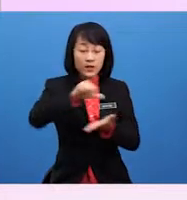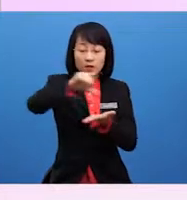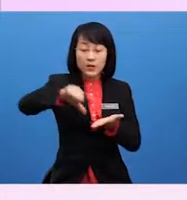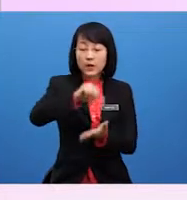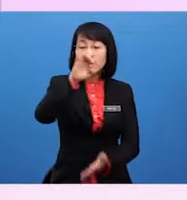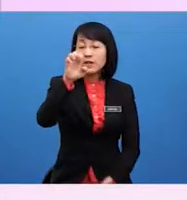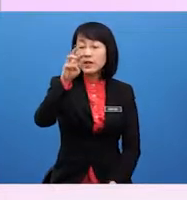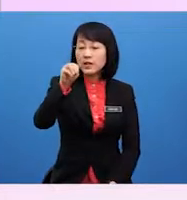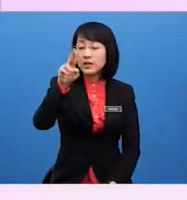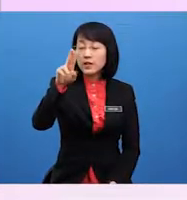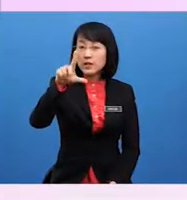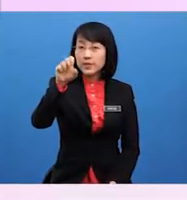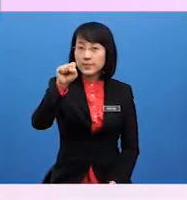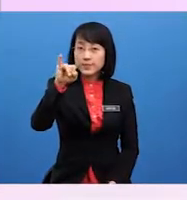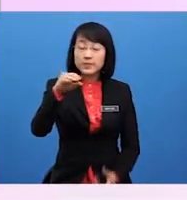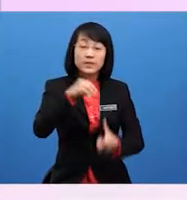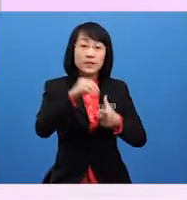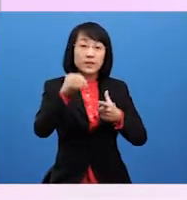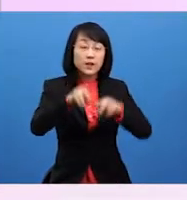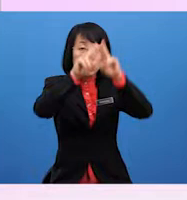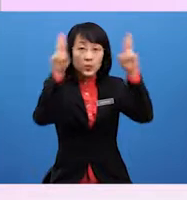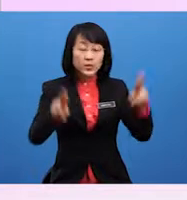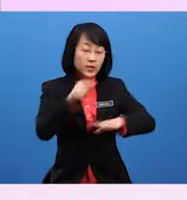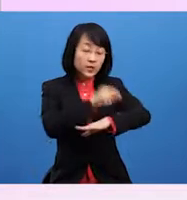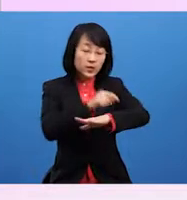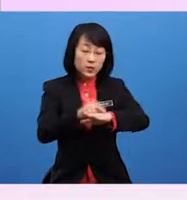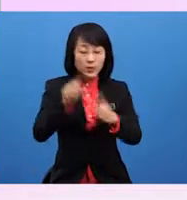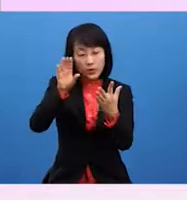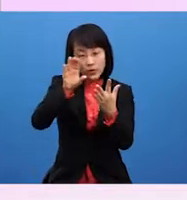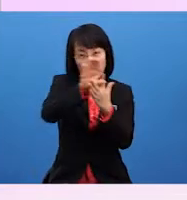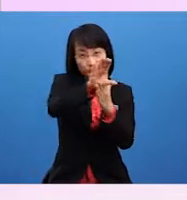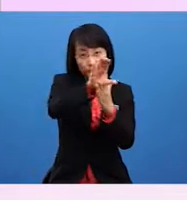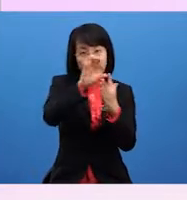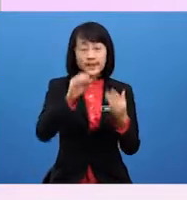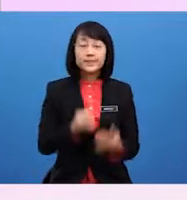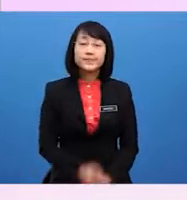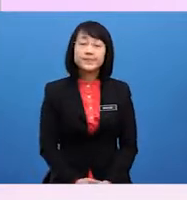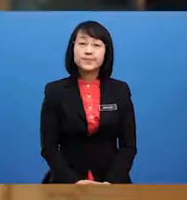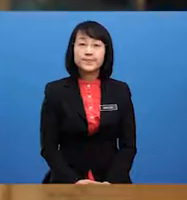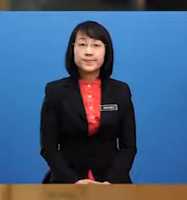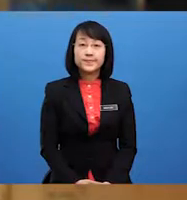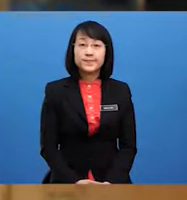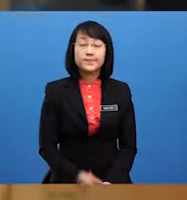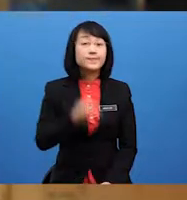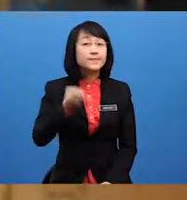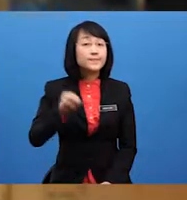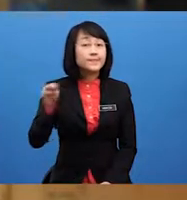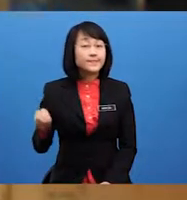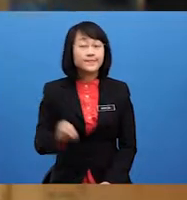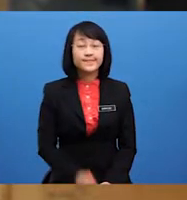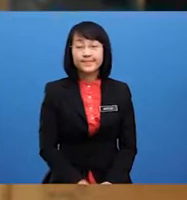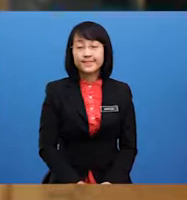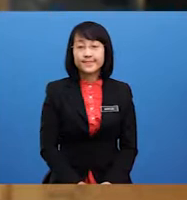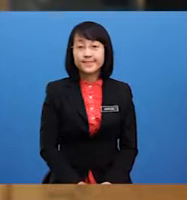emulsi ataupun ujian tumpuk lut cahaya. Murid-murid,